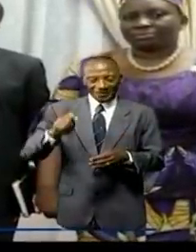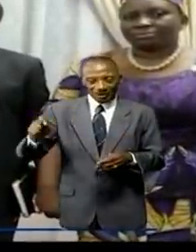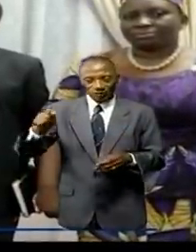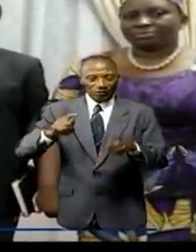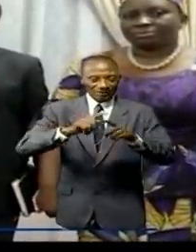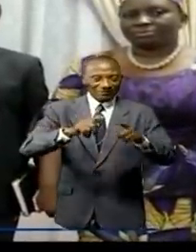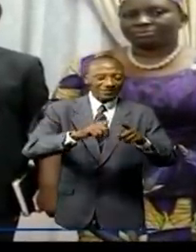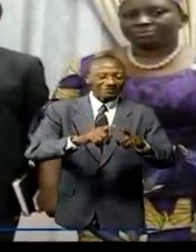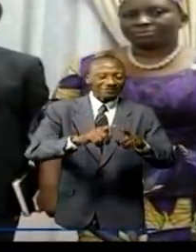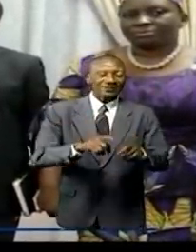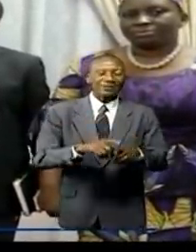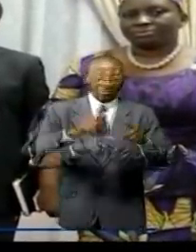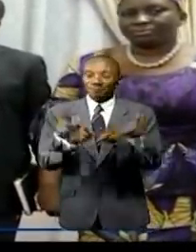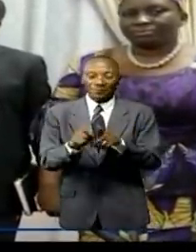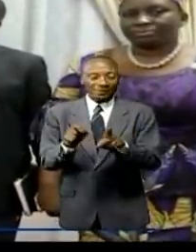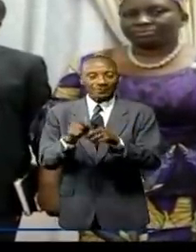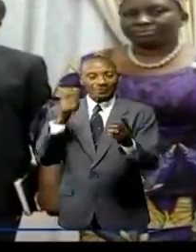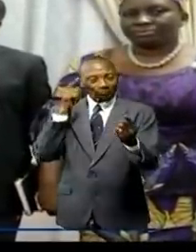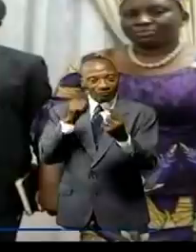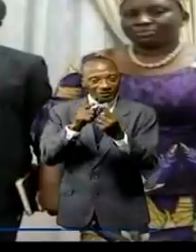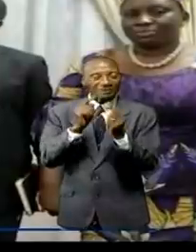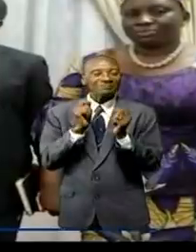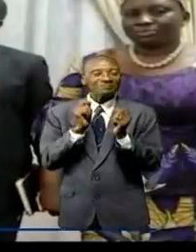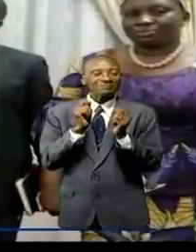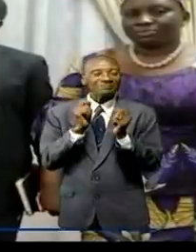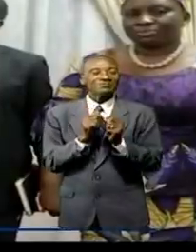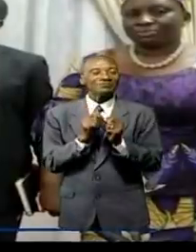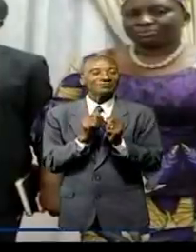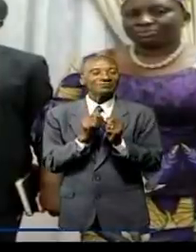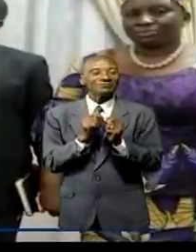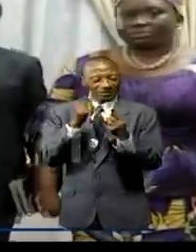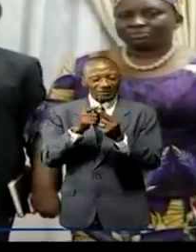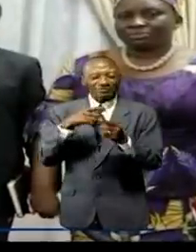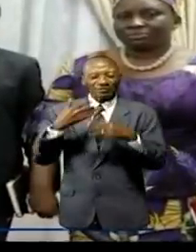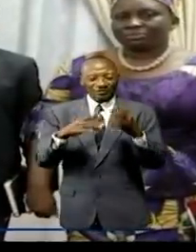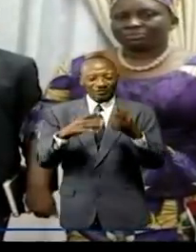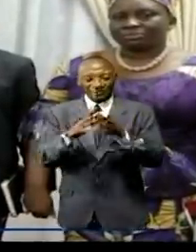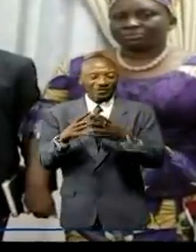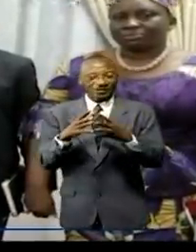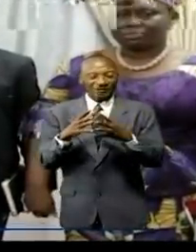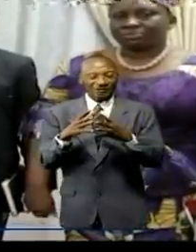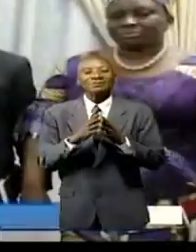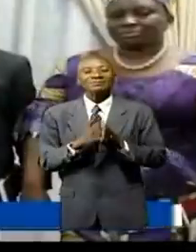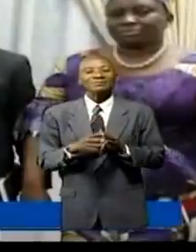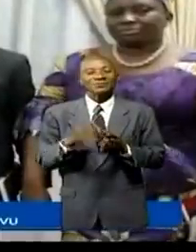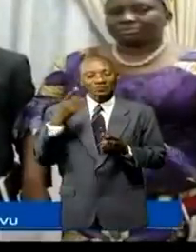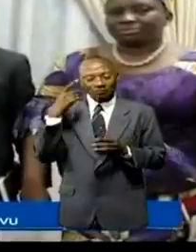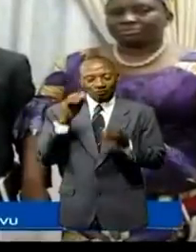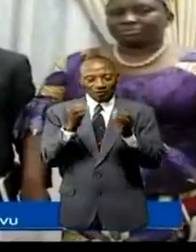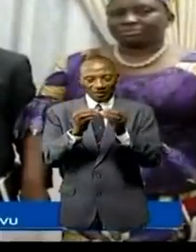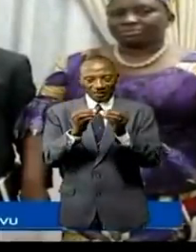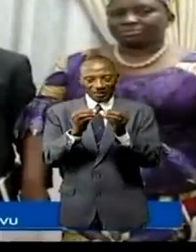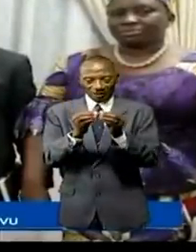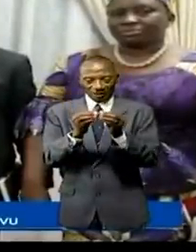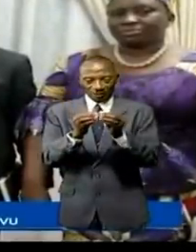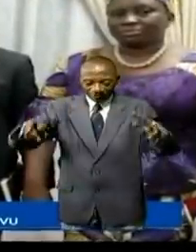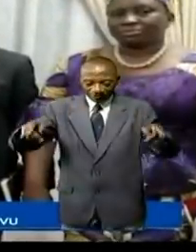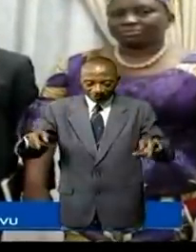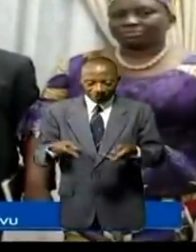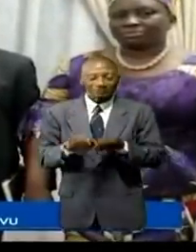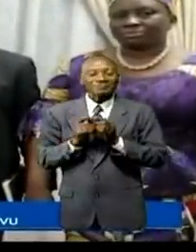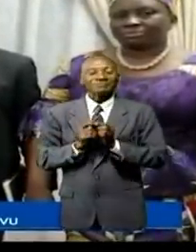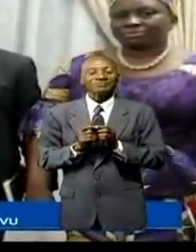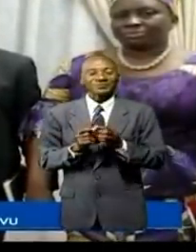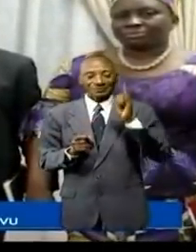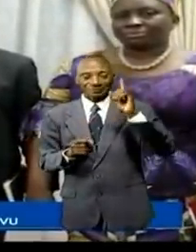objectifs. Et nous allons mettre toutes ces initiatives pour l'organisation de la table ronde qui aura 4 étapes. La première